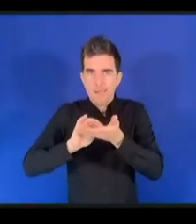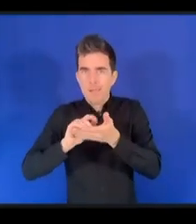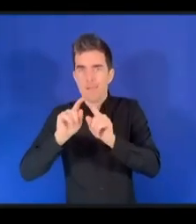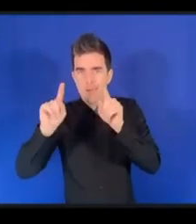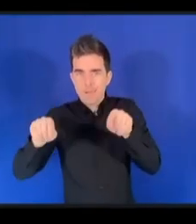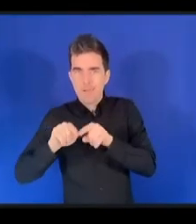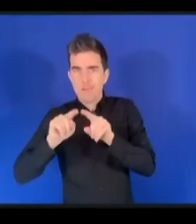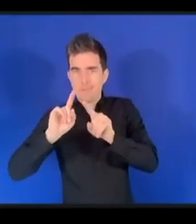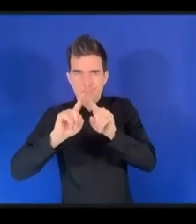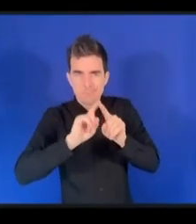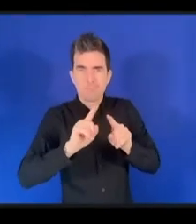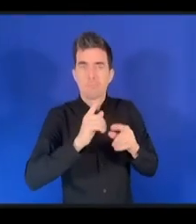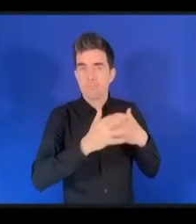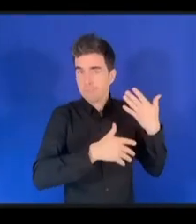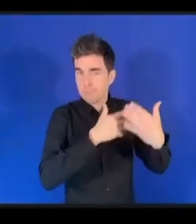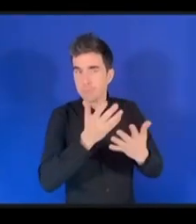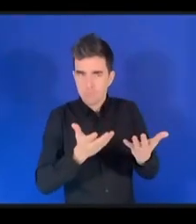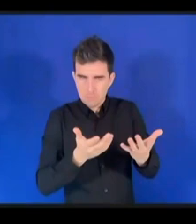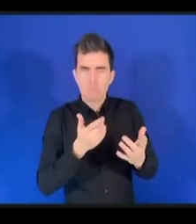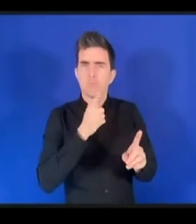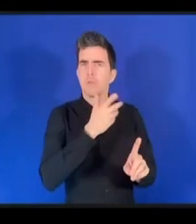の原点であります。